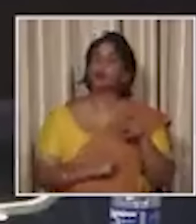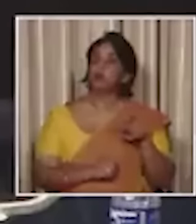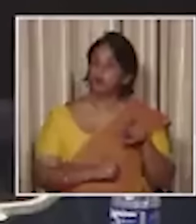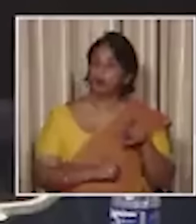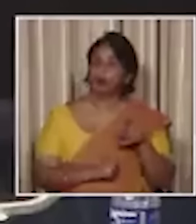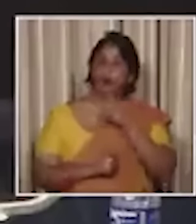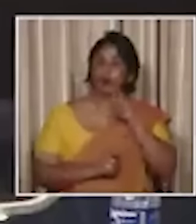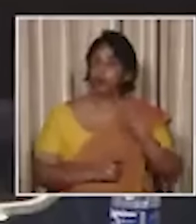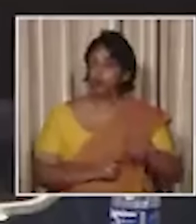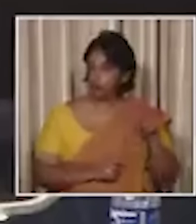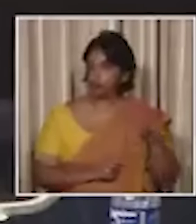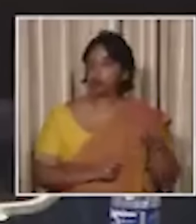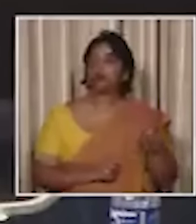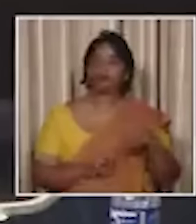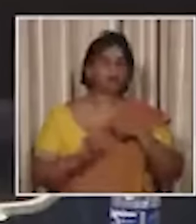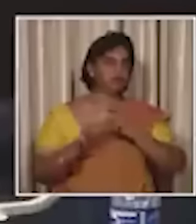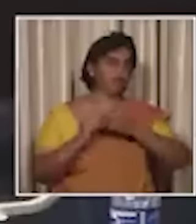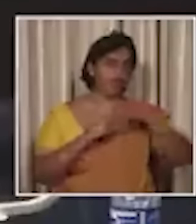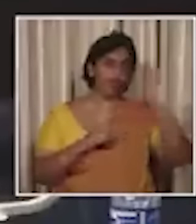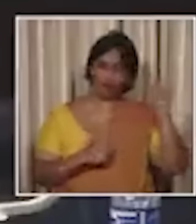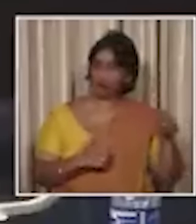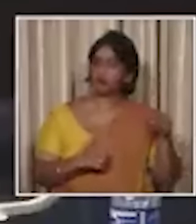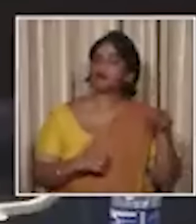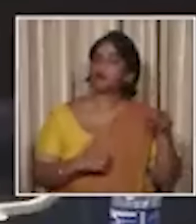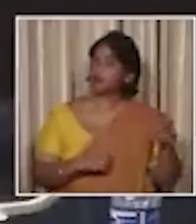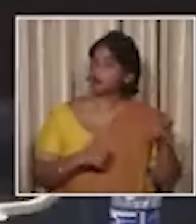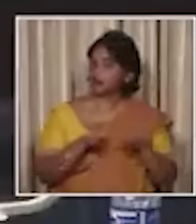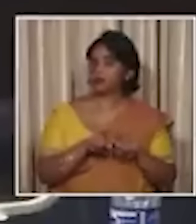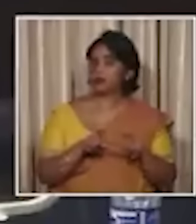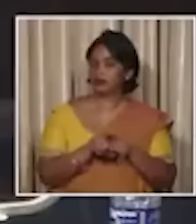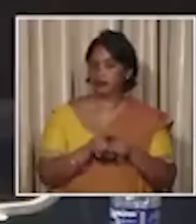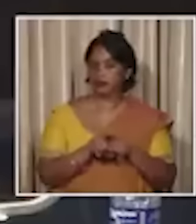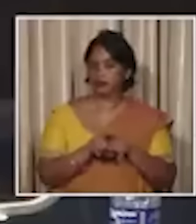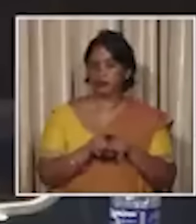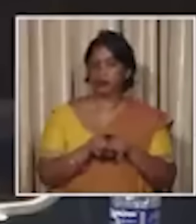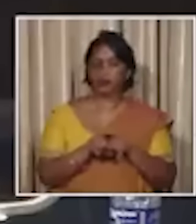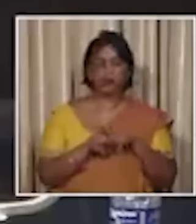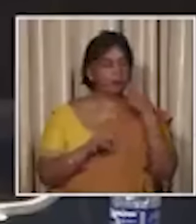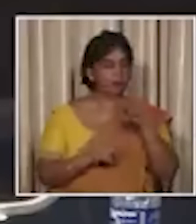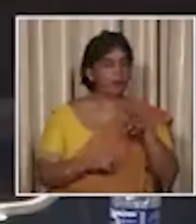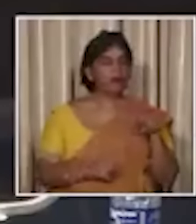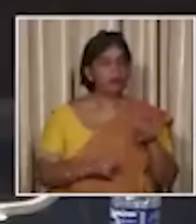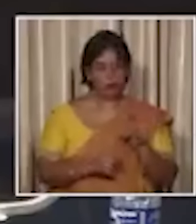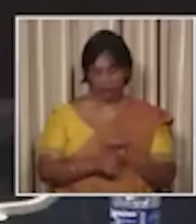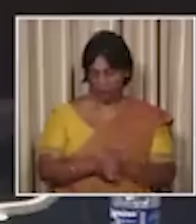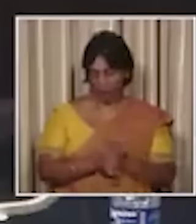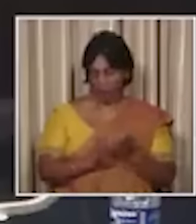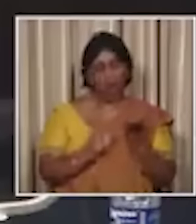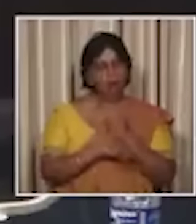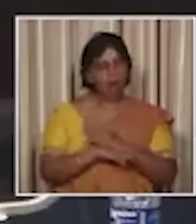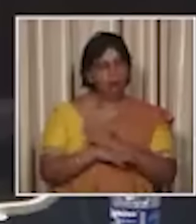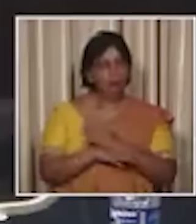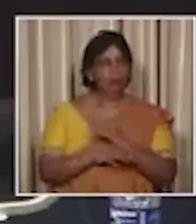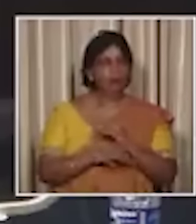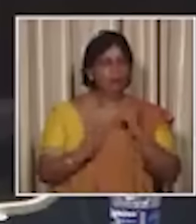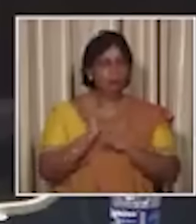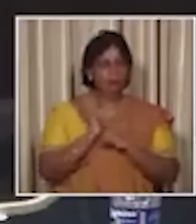கிழக்கிலே பல்லாயிரக்கணக்கான போராளிகள், கிட்டத்தட்ட 12,000-க்கும் மேற்பட்ட போராளி, முன்னாள் போராளிகள் இந்த